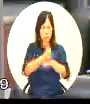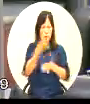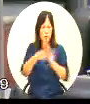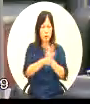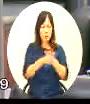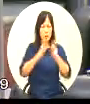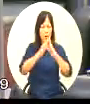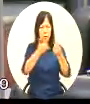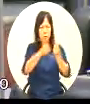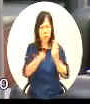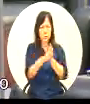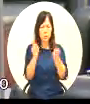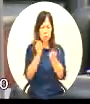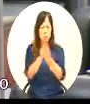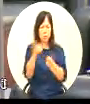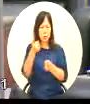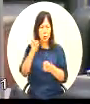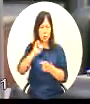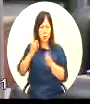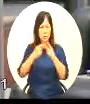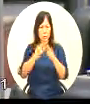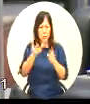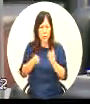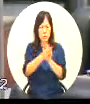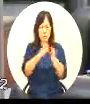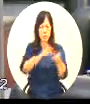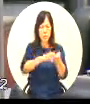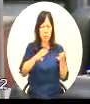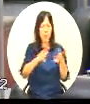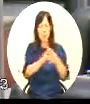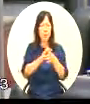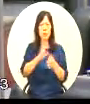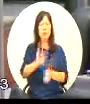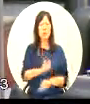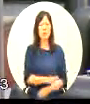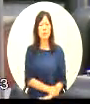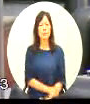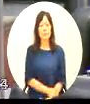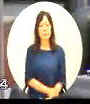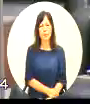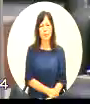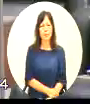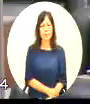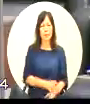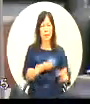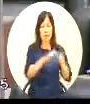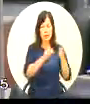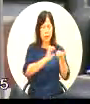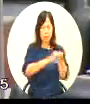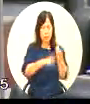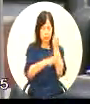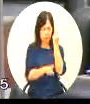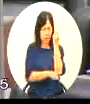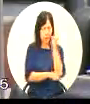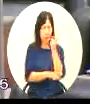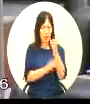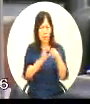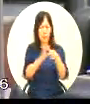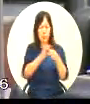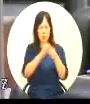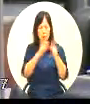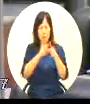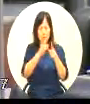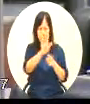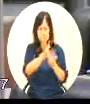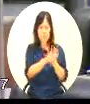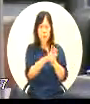员对于多元性别人权、医疗人权的一个关心。那根据医疗法的规定，的确是我们是关系人，但是更重